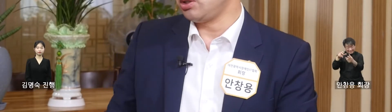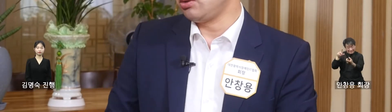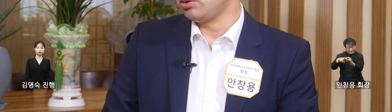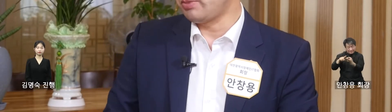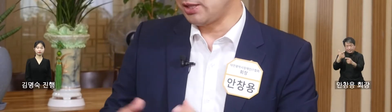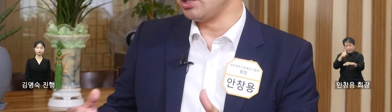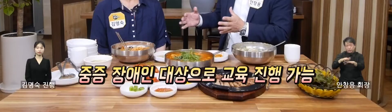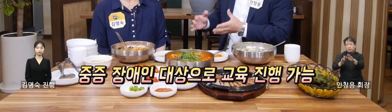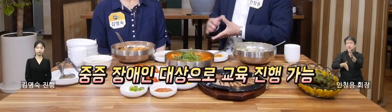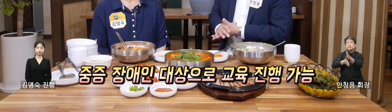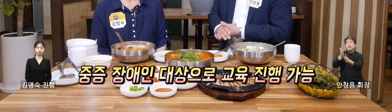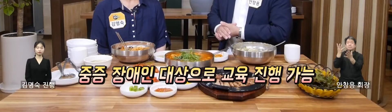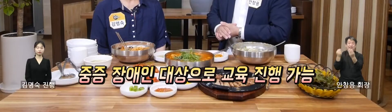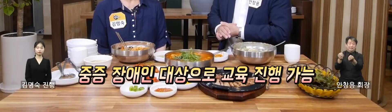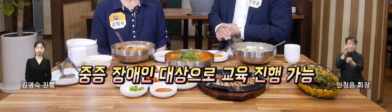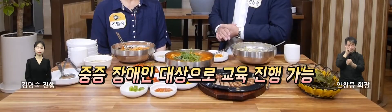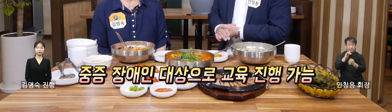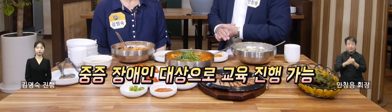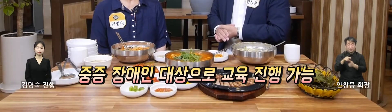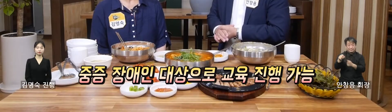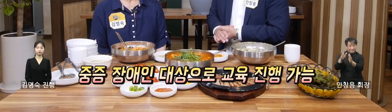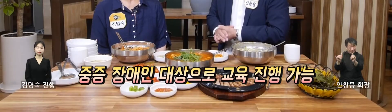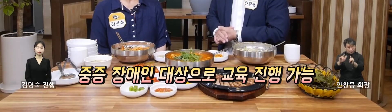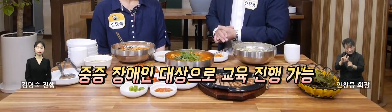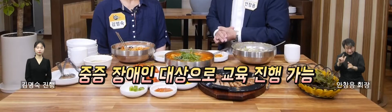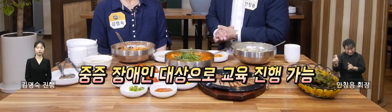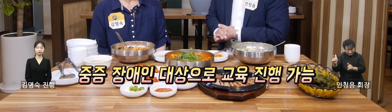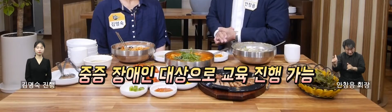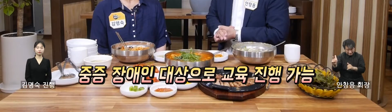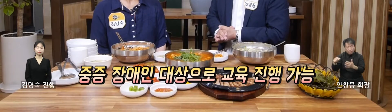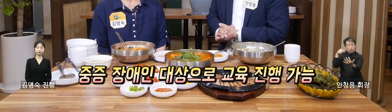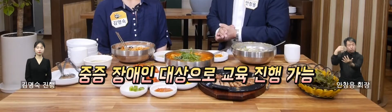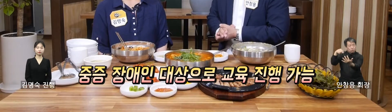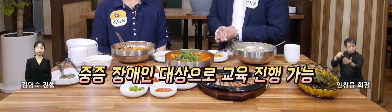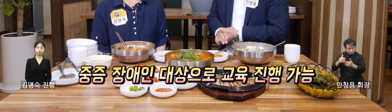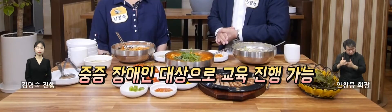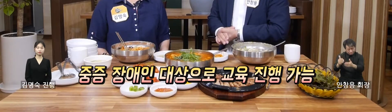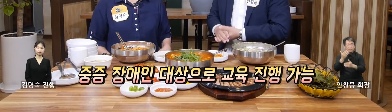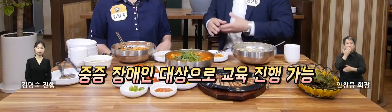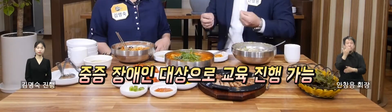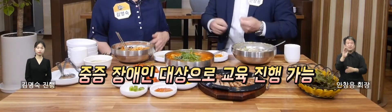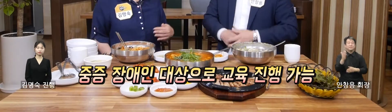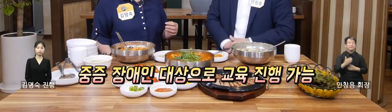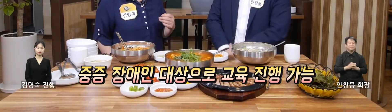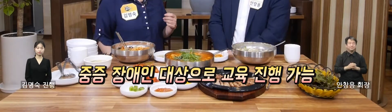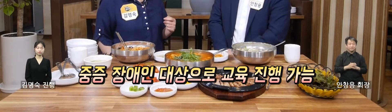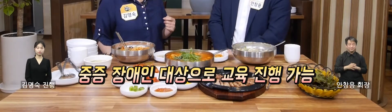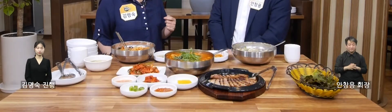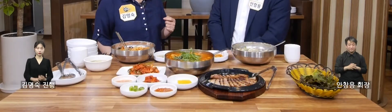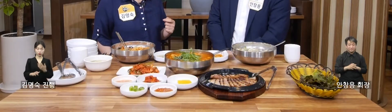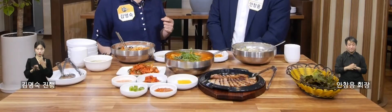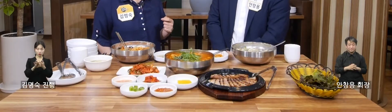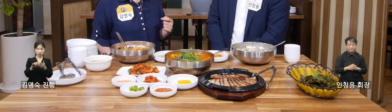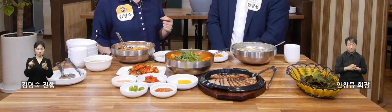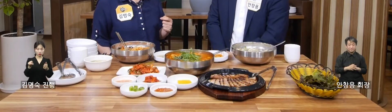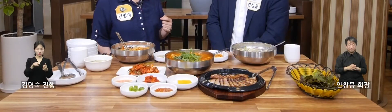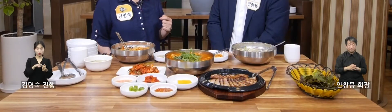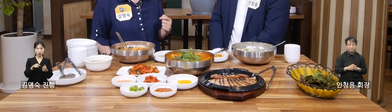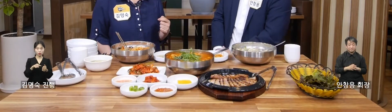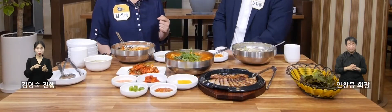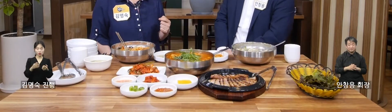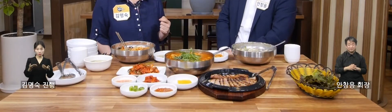우리 대전시에도 좀 많이 있습니다. 그들 대상으로 저희가 교육을 진행할 수 있습니다. 저 그럼 교육 네. 받고